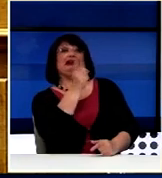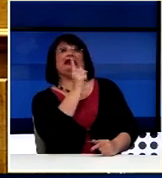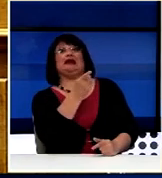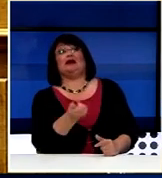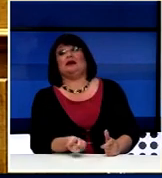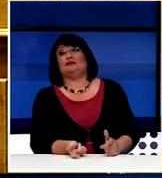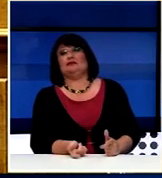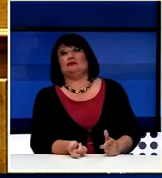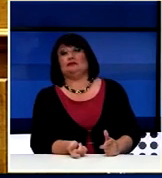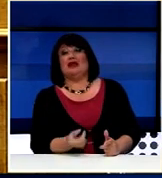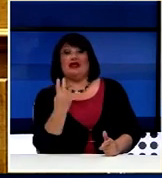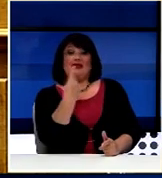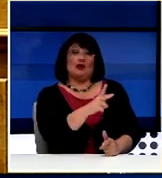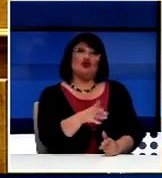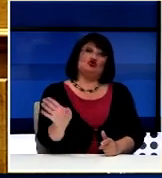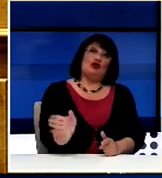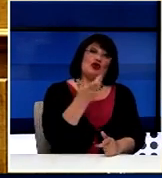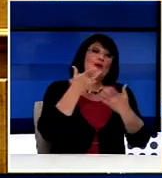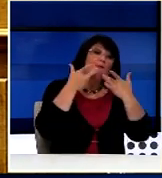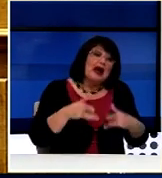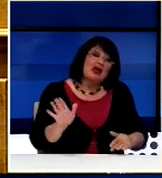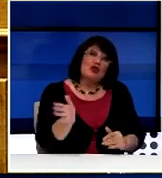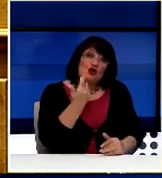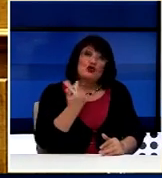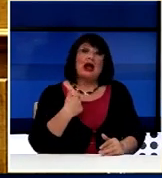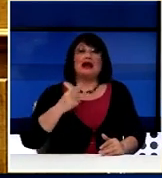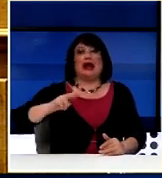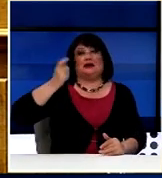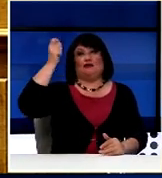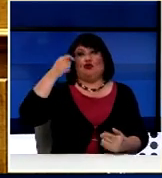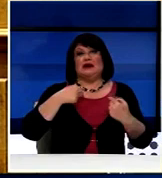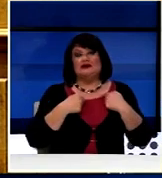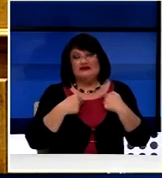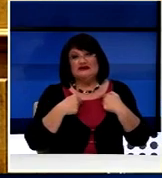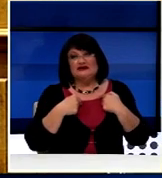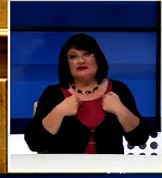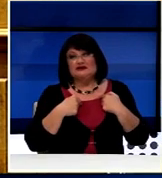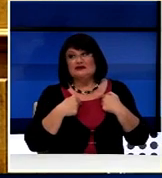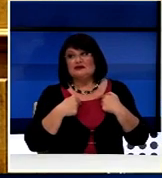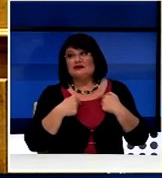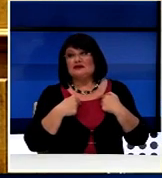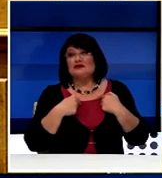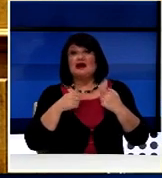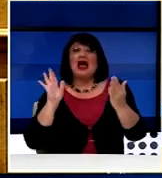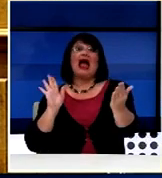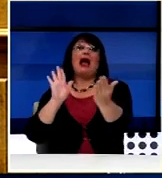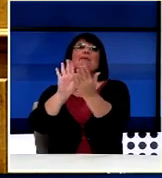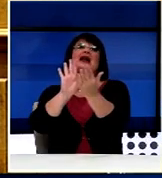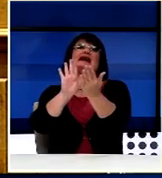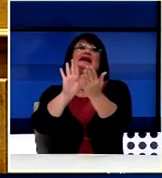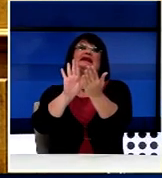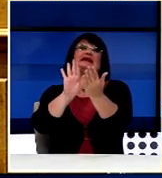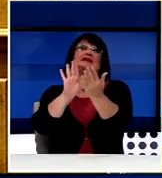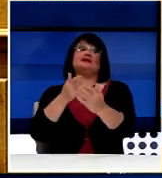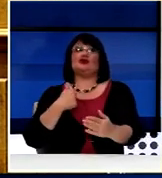είναι δικό σας να τον απολύετε, αν είναι στην αντιπολίτευση, θα τον κατατάσσετε στους απέναντι. Δίνουμε, λέει,